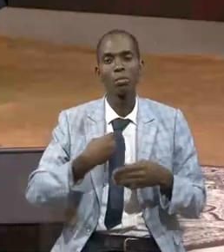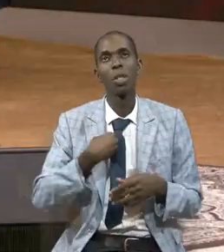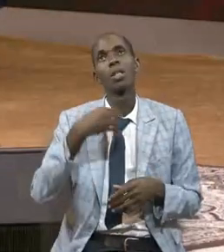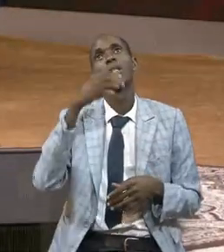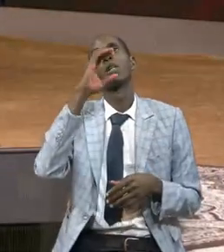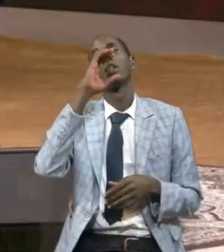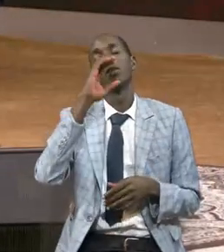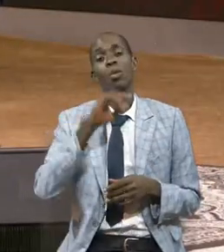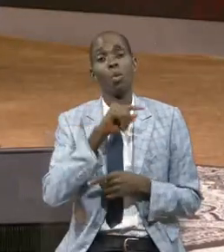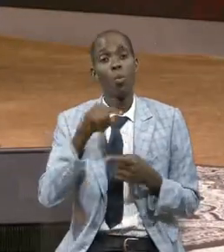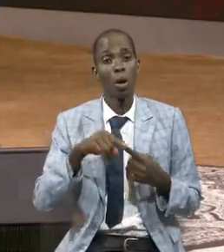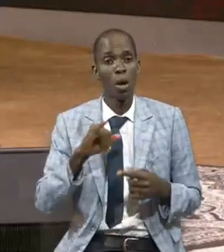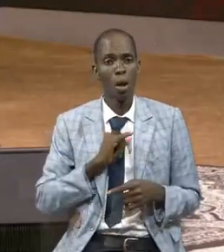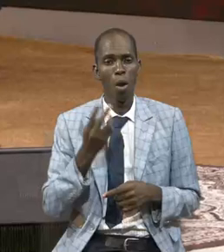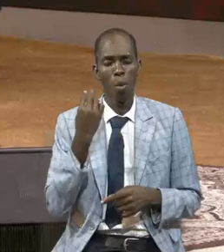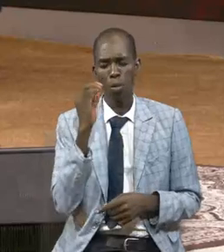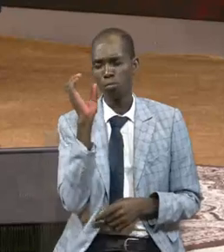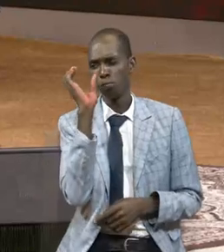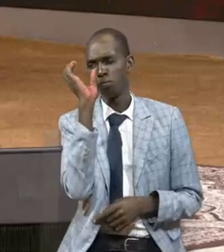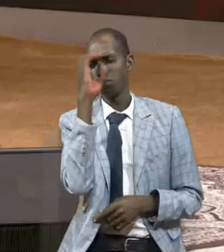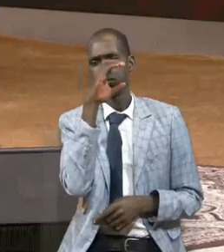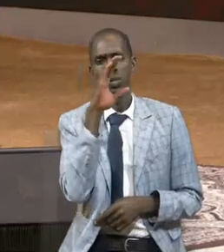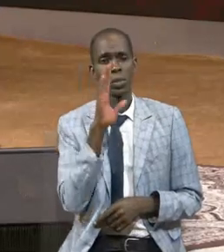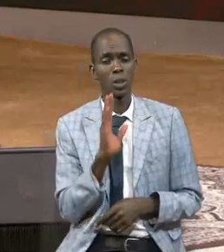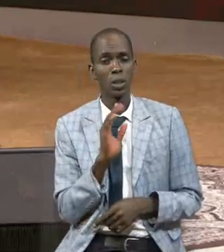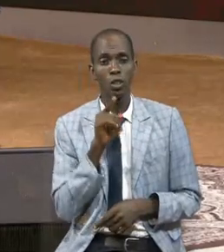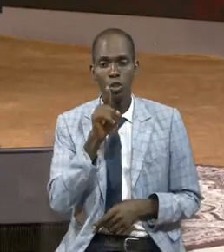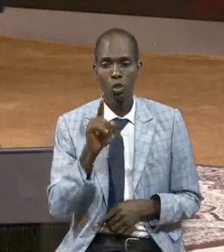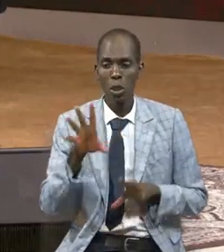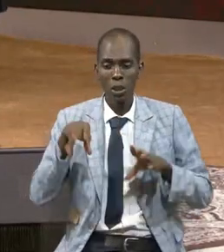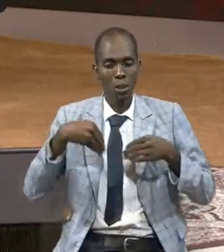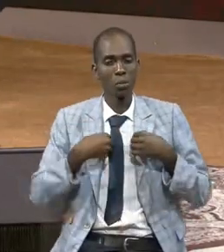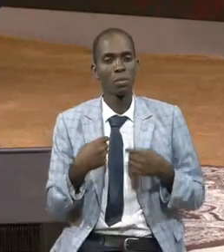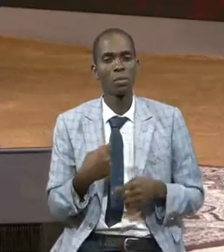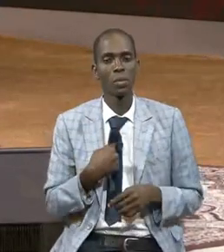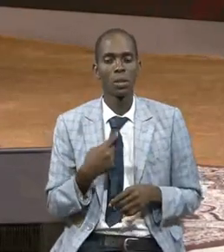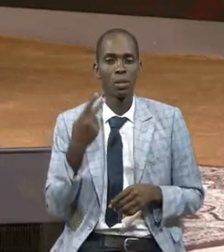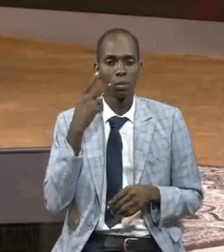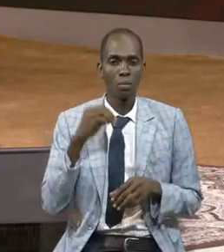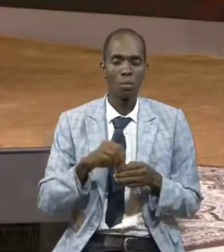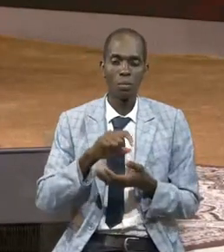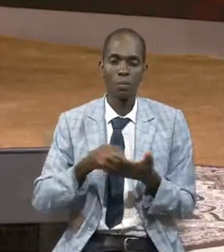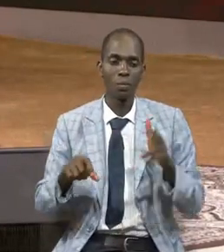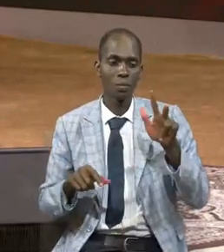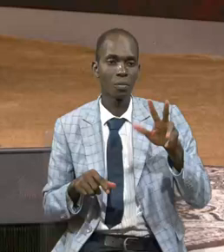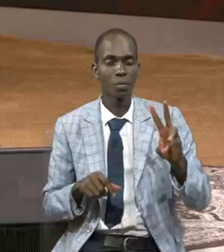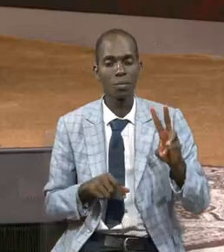boire. J'étais étranger et vous m'avez recueilli. Voyez le